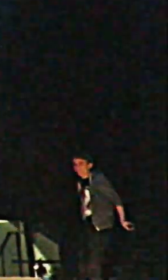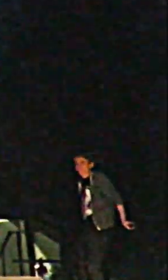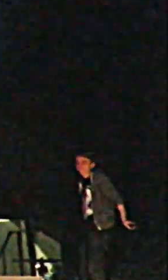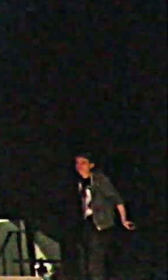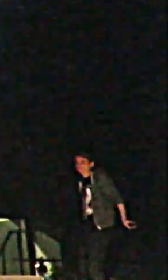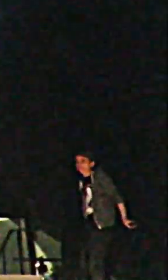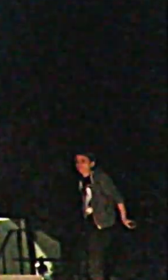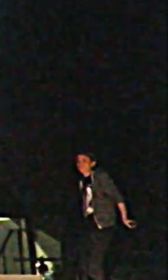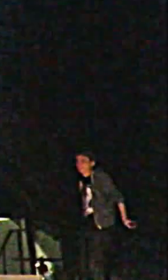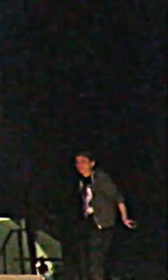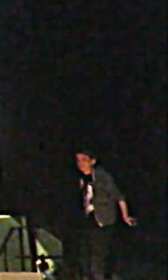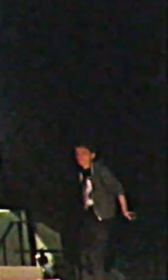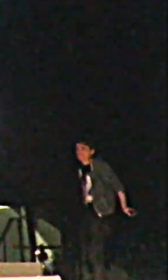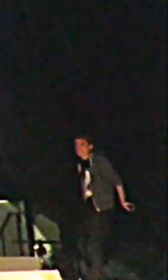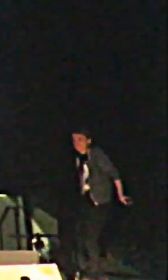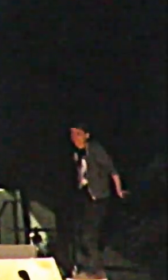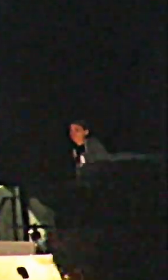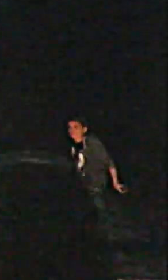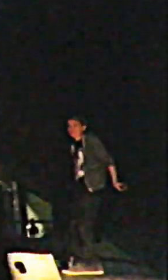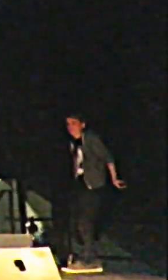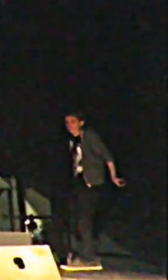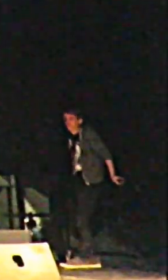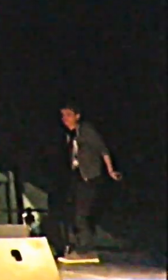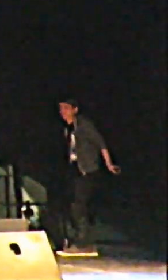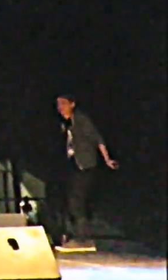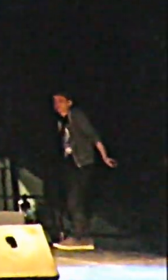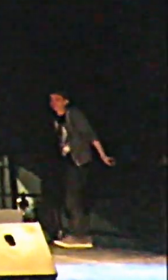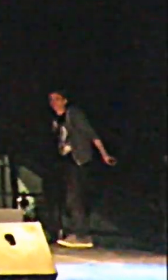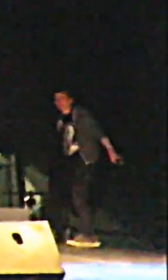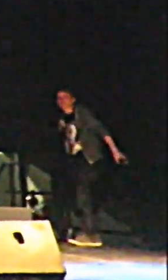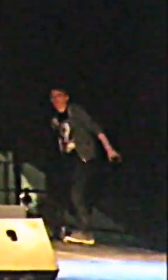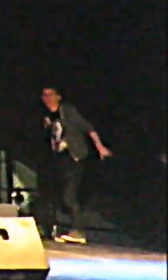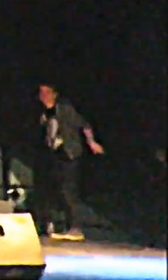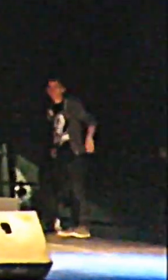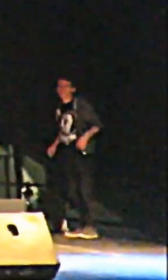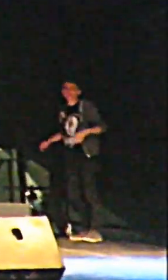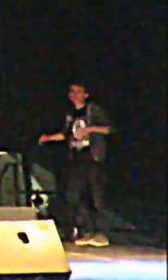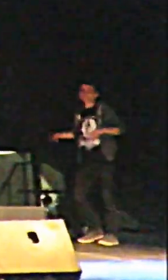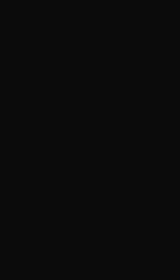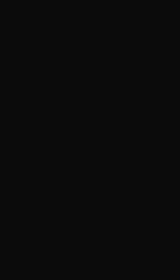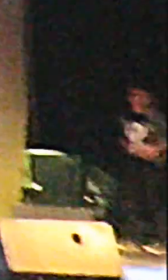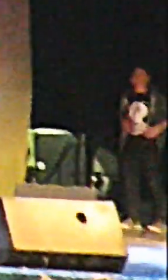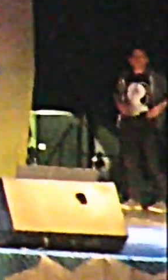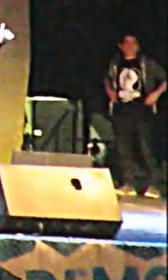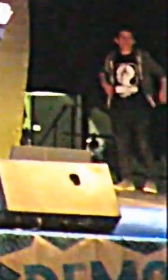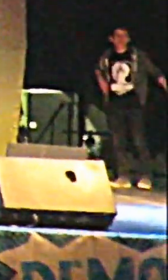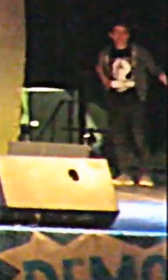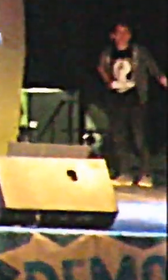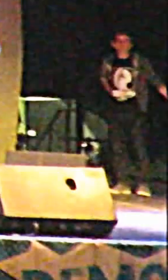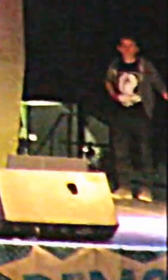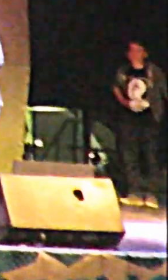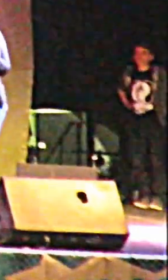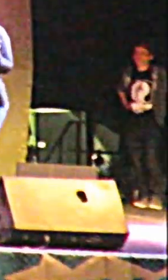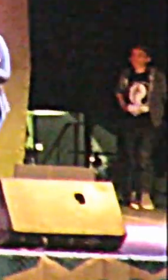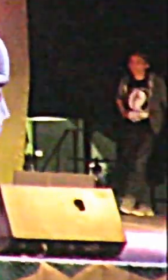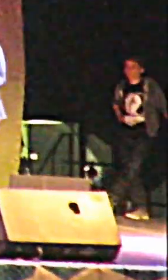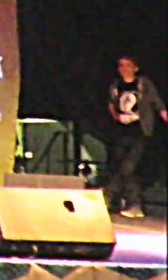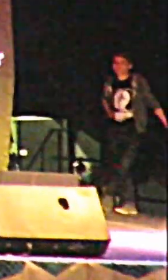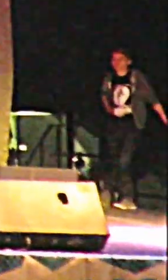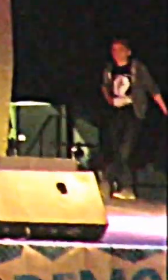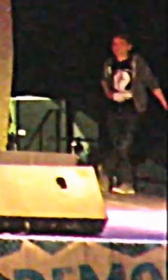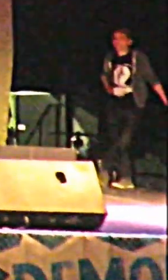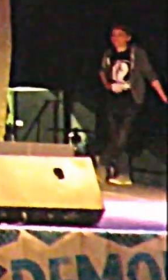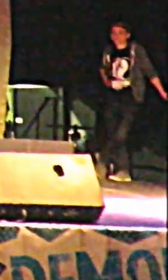dich für verrückt. Doch nach dem Beschlüssel dieser Zeit in mehrdeutigen Reisen sind sie von deiner Vision in vierten Mission total entzückt. Sie studieren diese